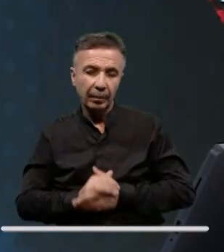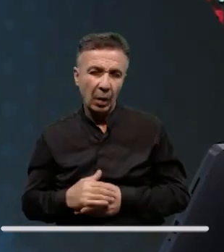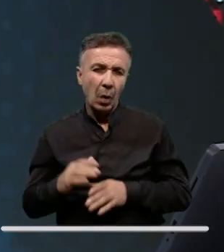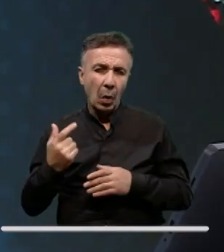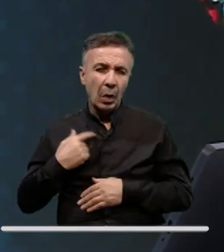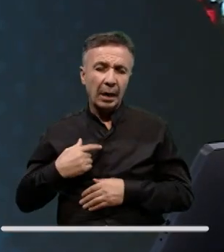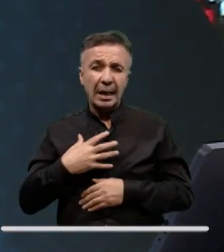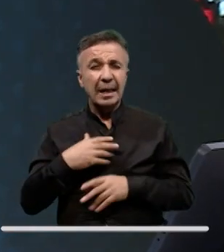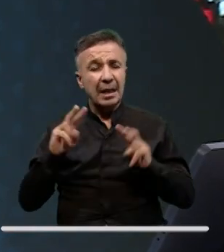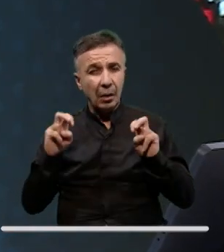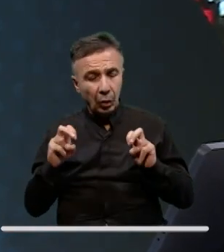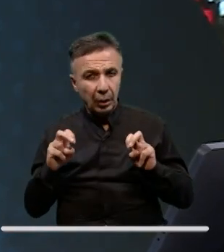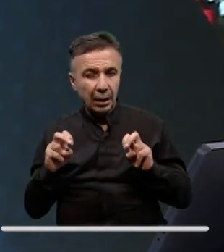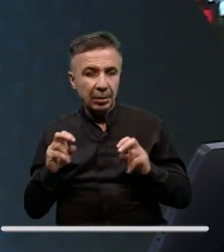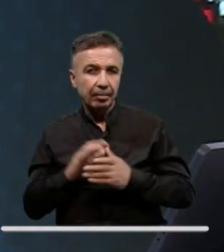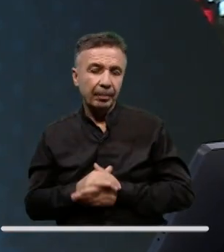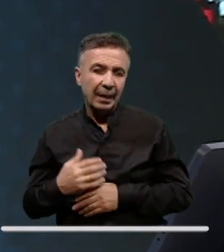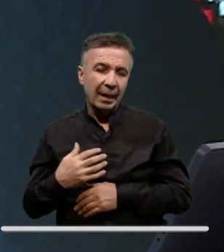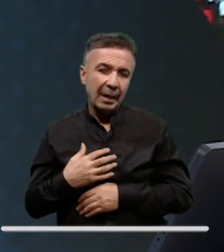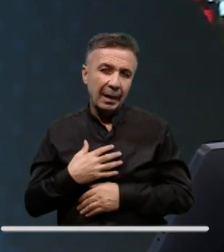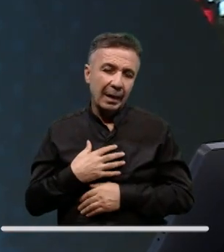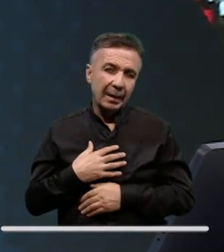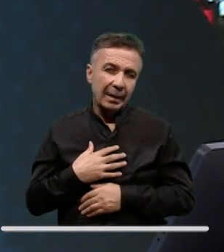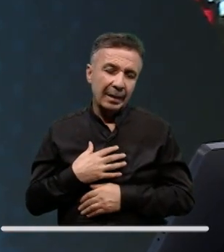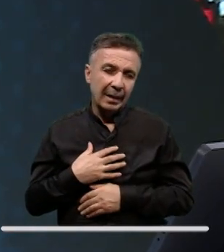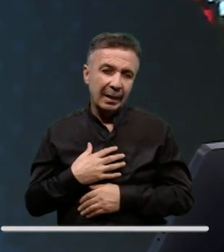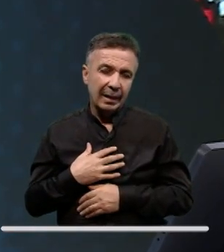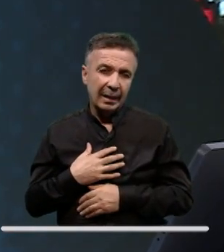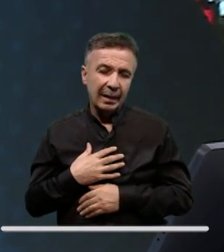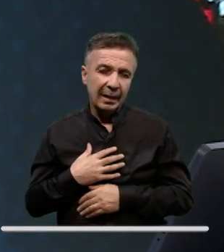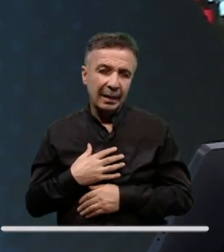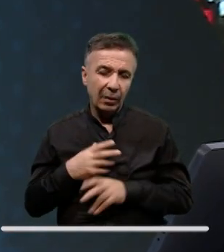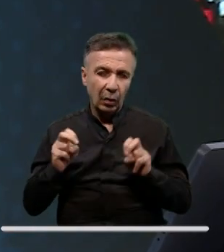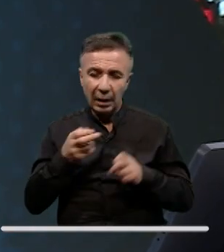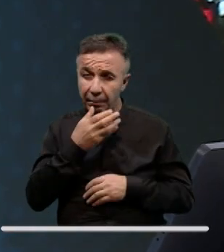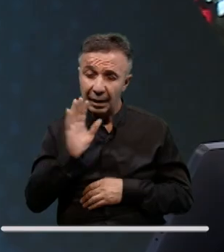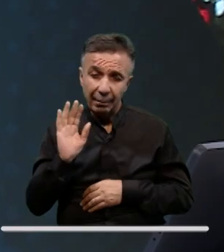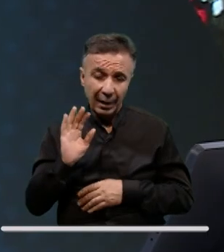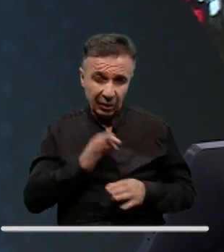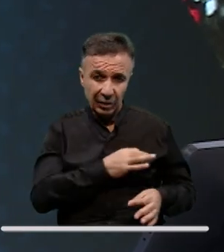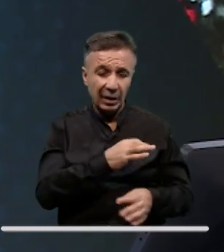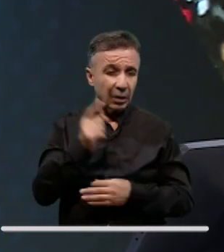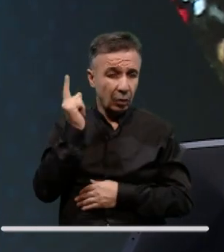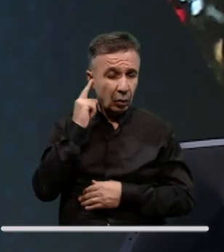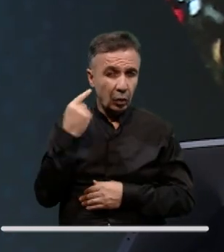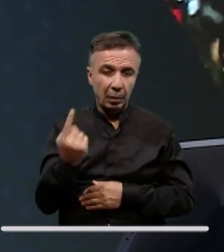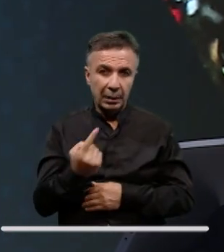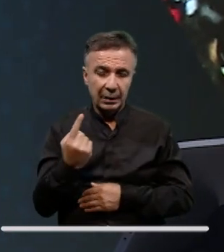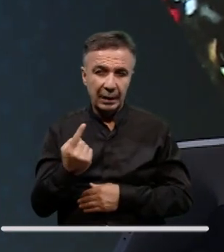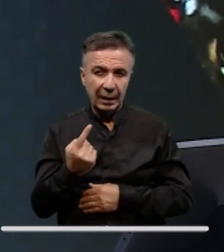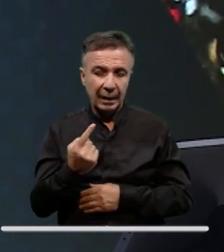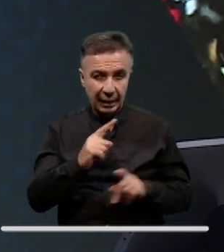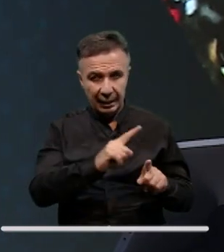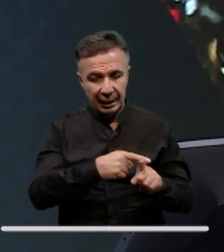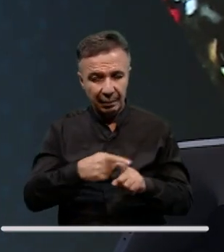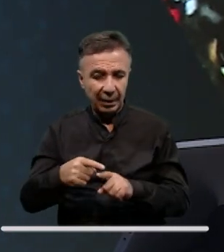konularda hele dini müktesebatı olmayan Bu anlamda kendini yetiştirmem miş insanlardan duyduğumuz şeyleri yaymak da bir